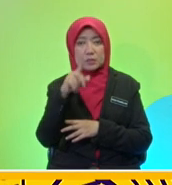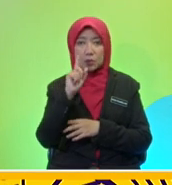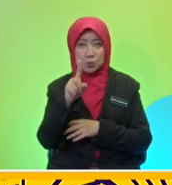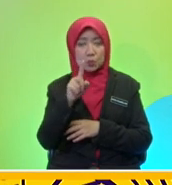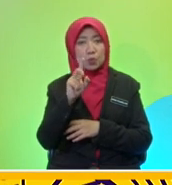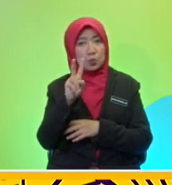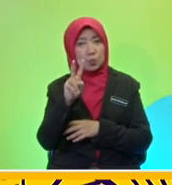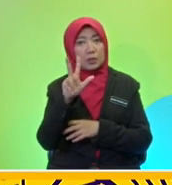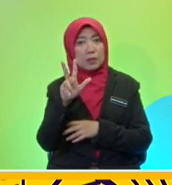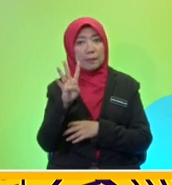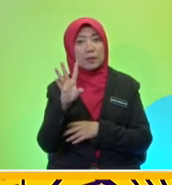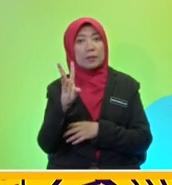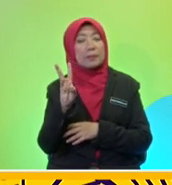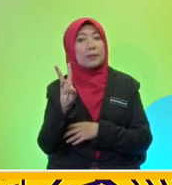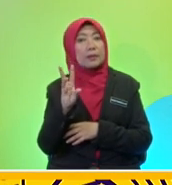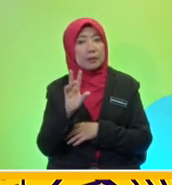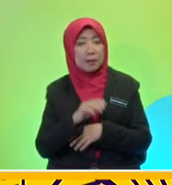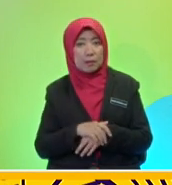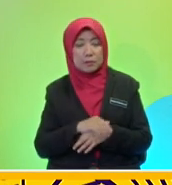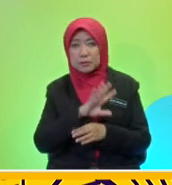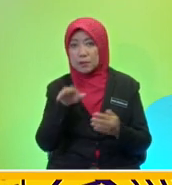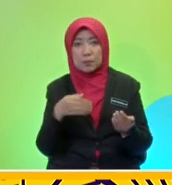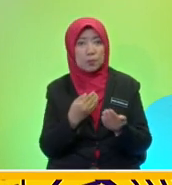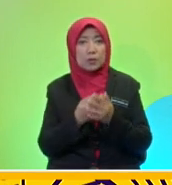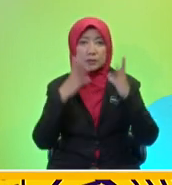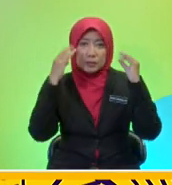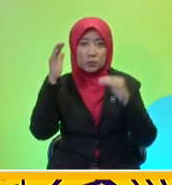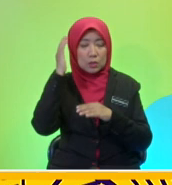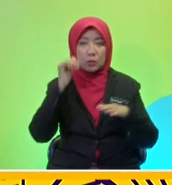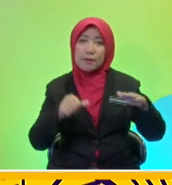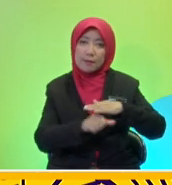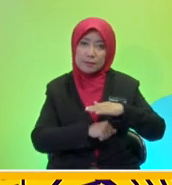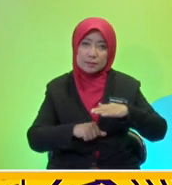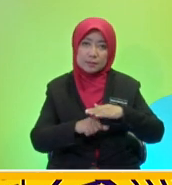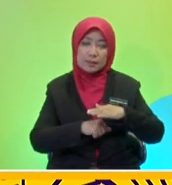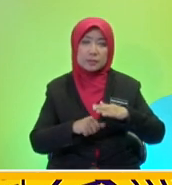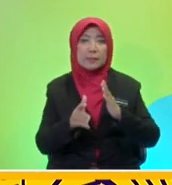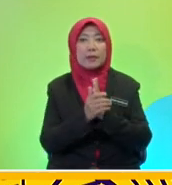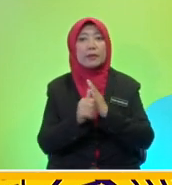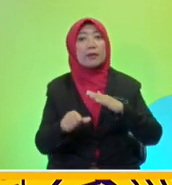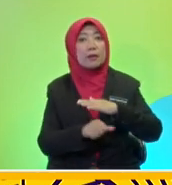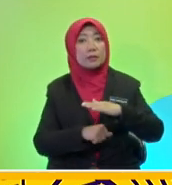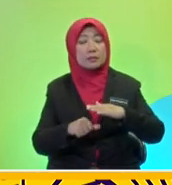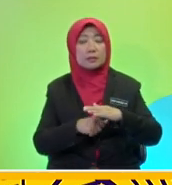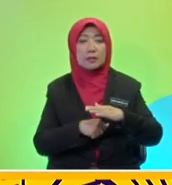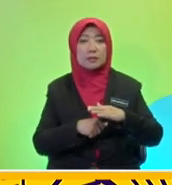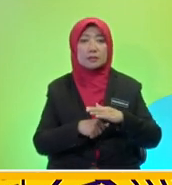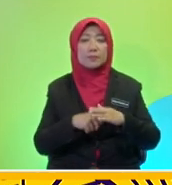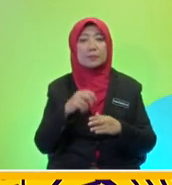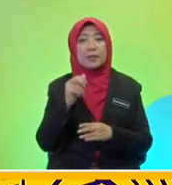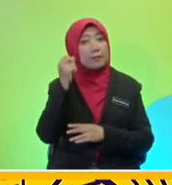satu dua tiga empat gimana semua tahu TV 1 kita pengetahuan Assassin oke yang ketiga adalah aplikasi